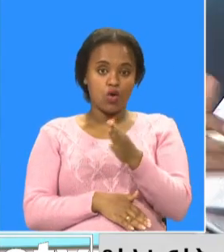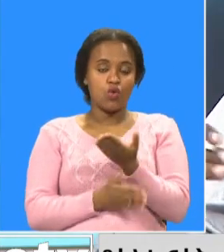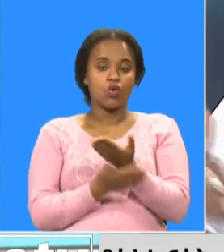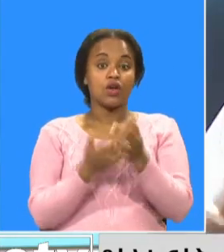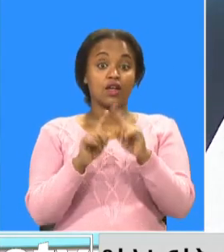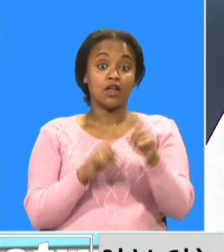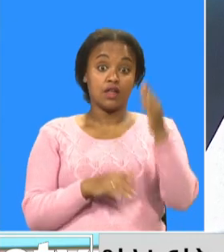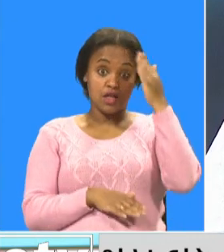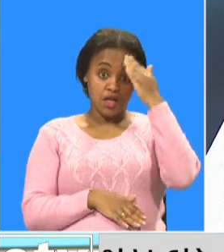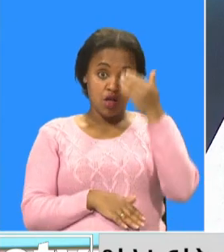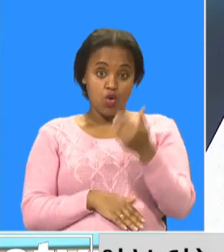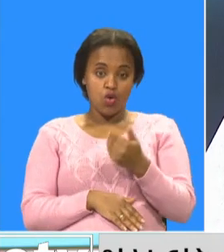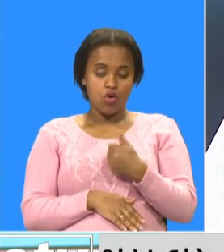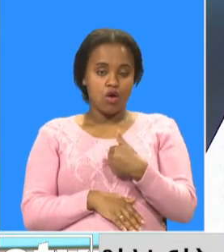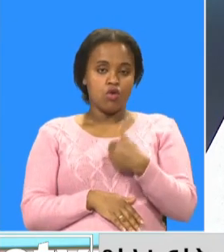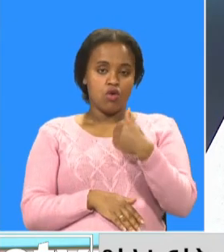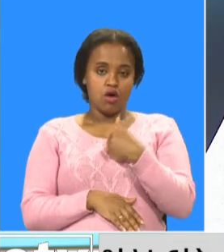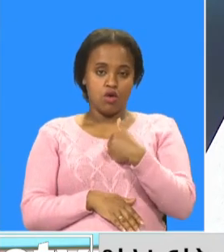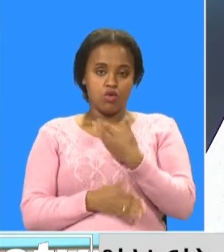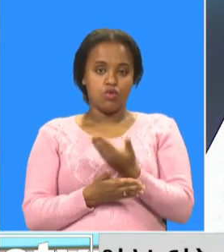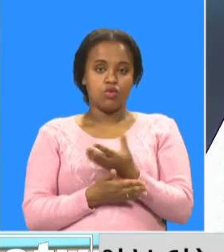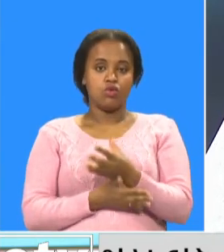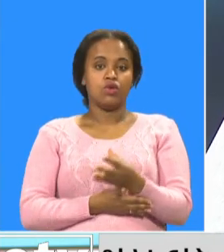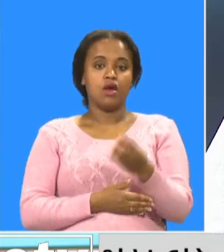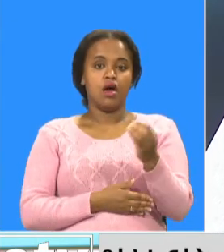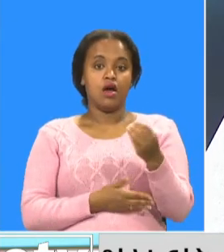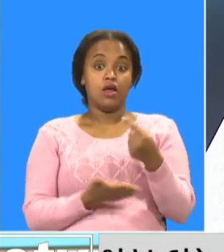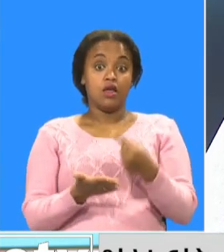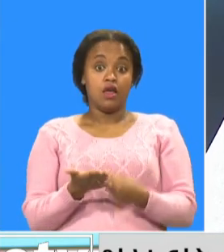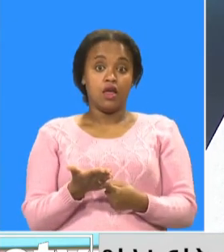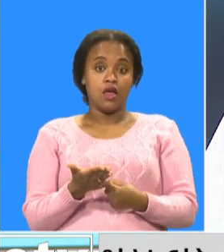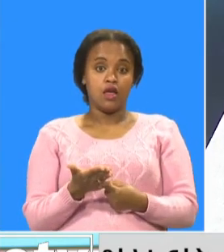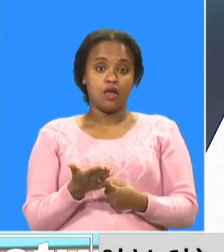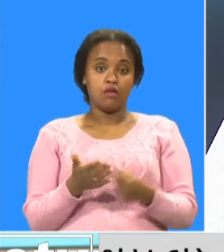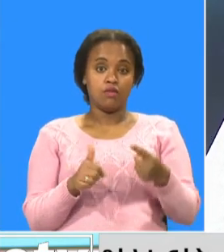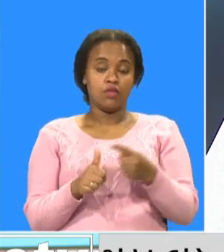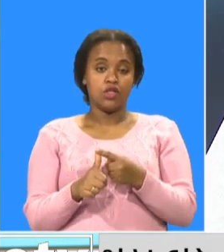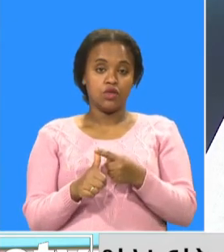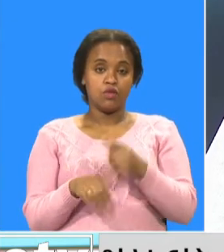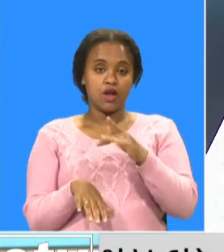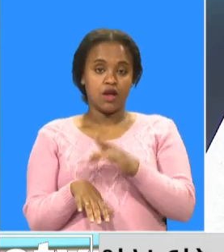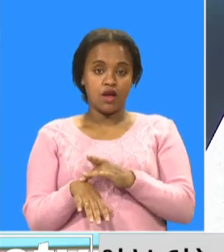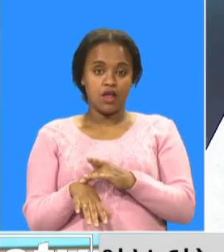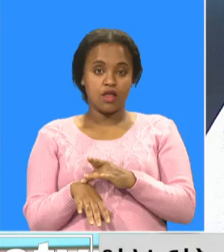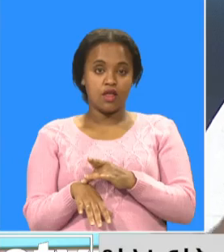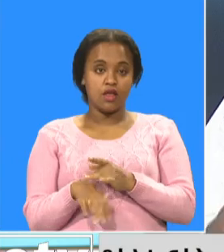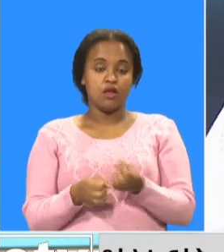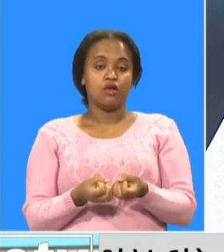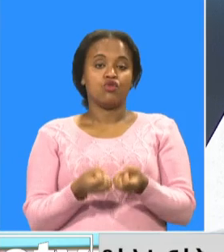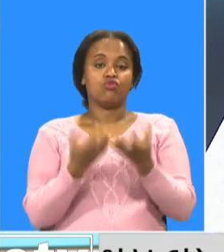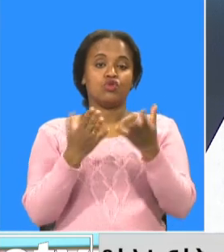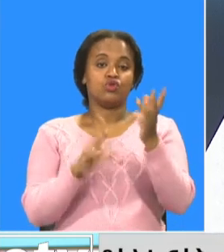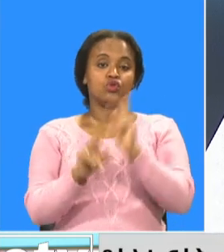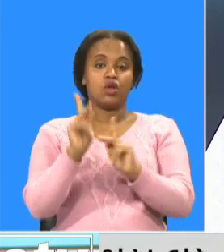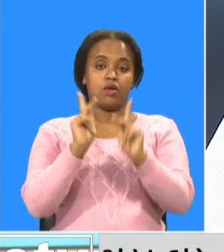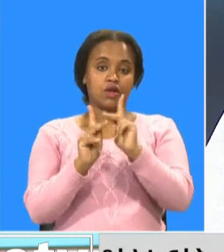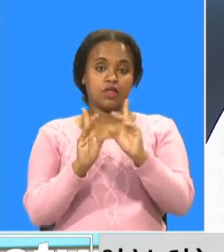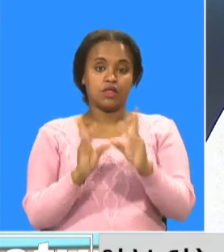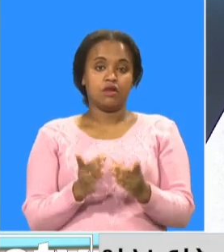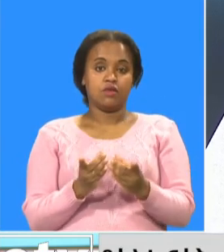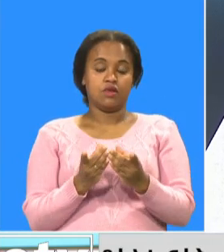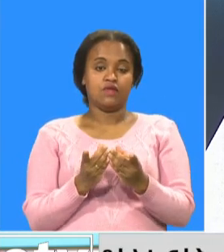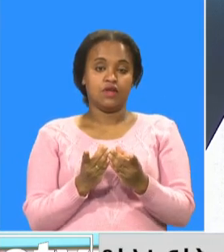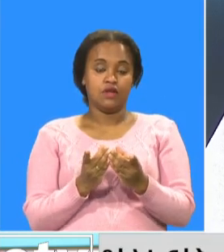ግን እየታወቁ ያሉ አሉ እና ይሄ መጀመሪያ ላይ ብዙውን ህብረተሰብ ክፍል